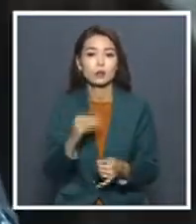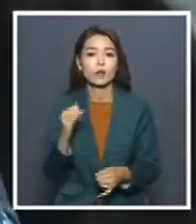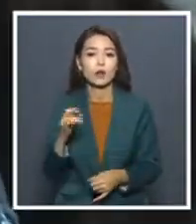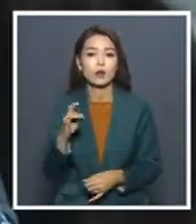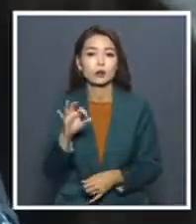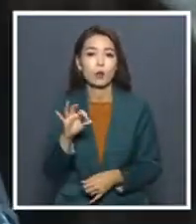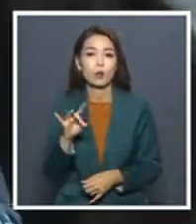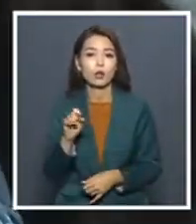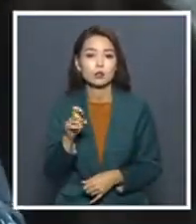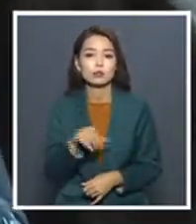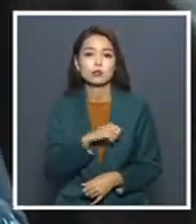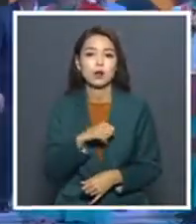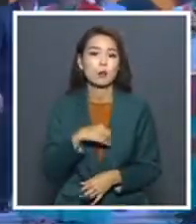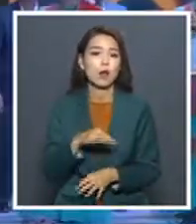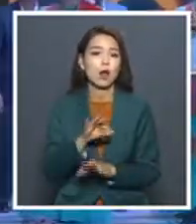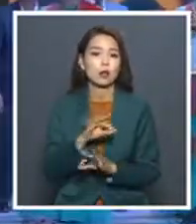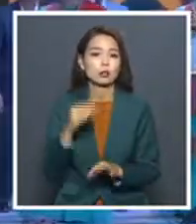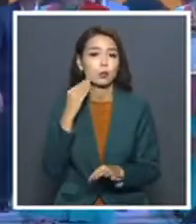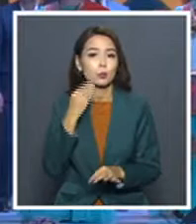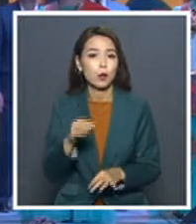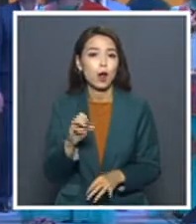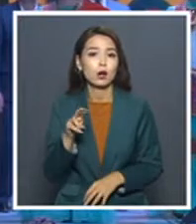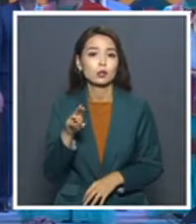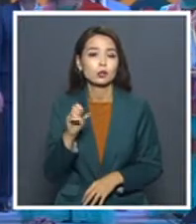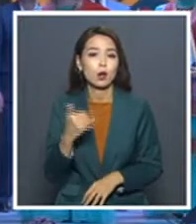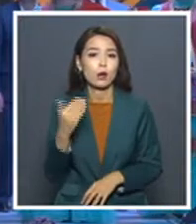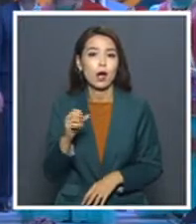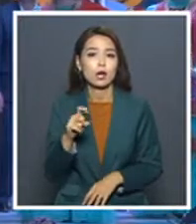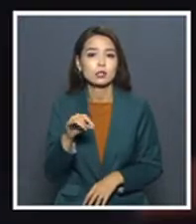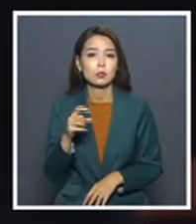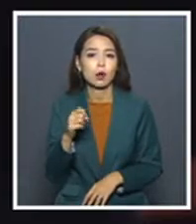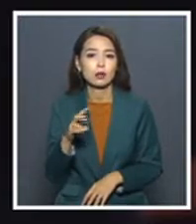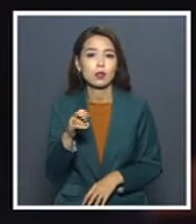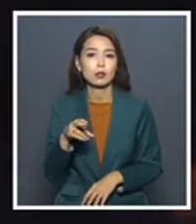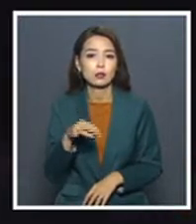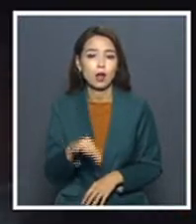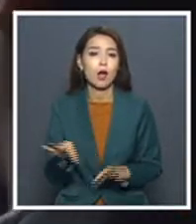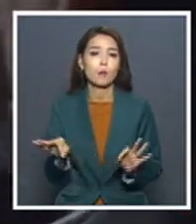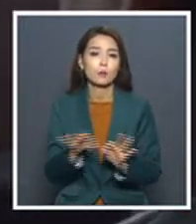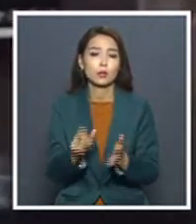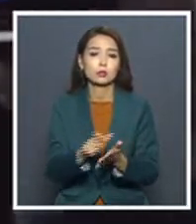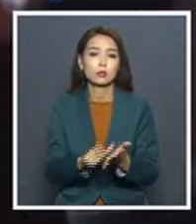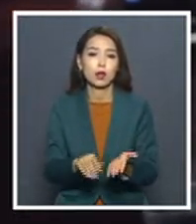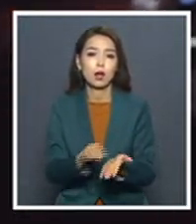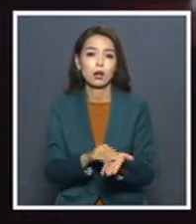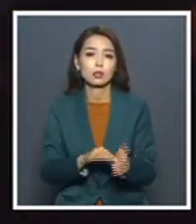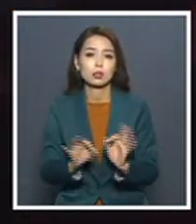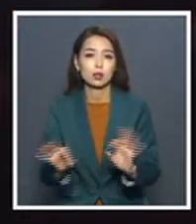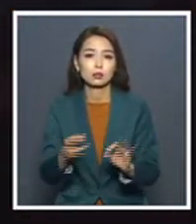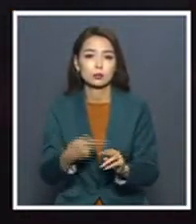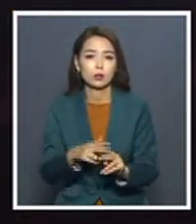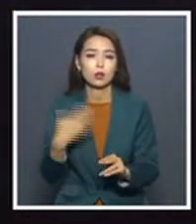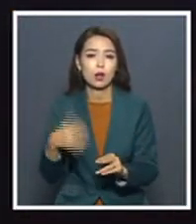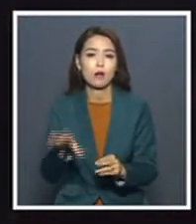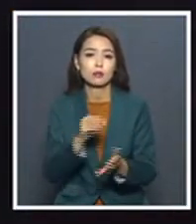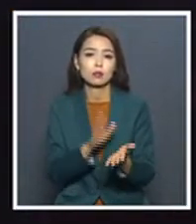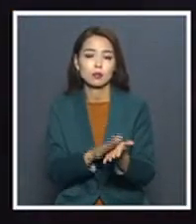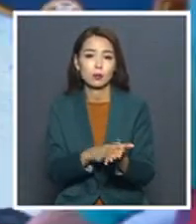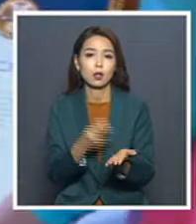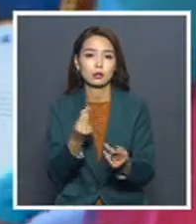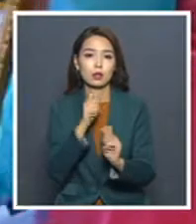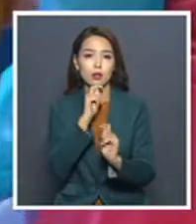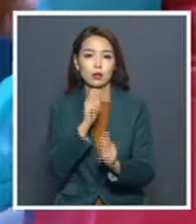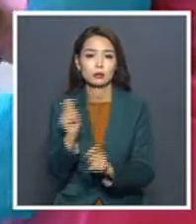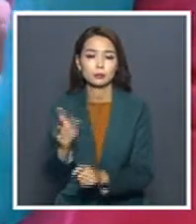Оразов үздік жыршы, ақтаулық Әзімханадай үздік термеші атанды. Қатысушылардың барлығына да диплом мен ақшалай сыйлық табыс